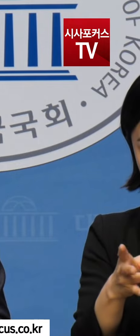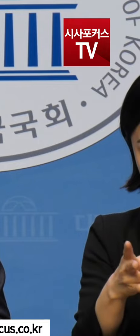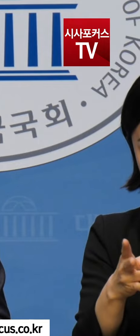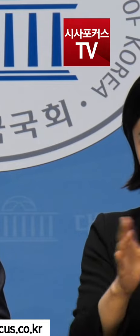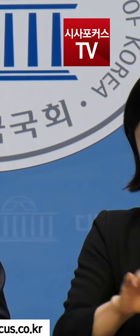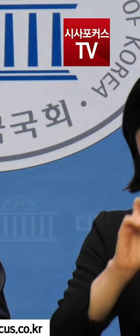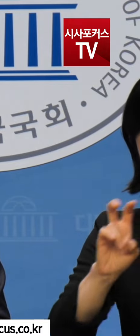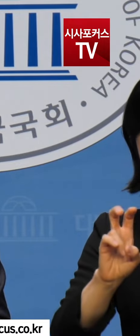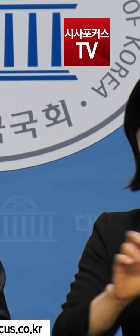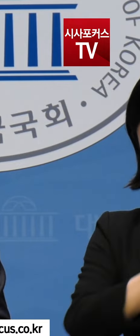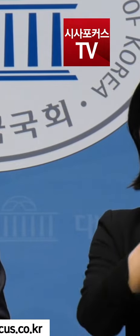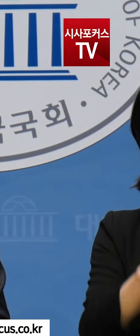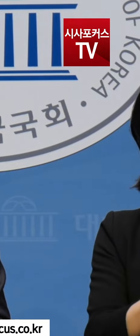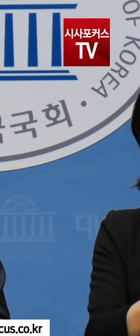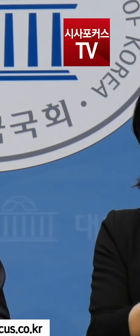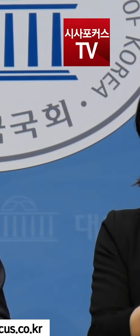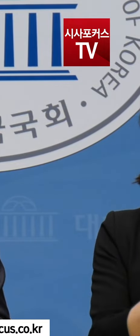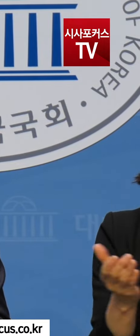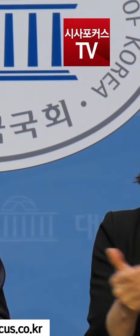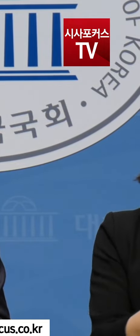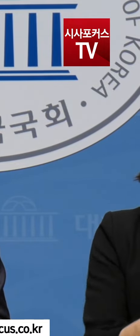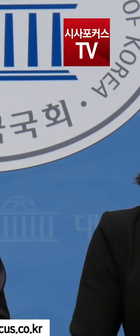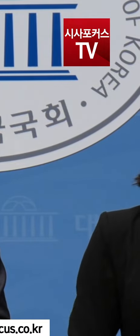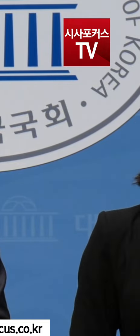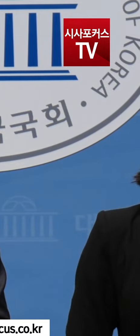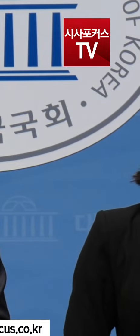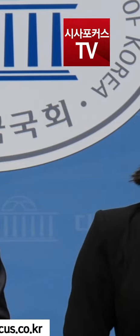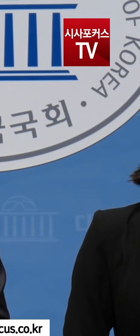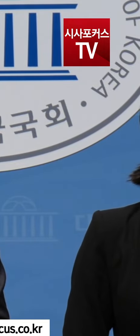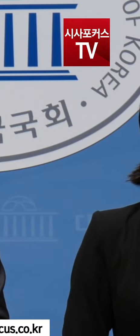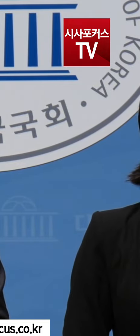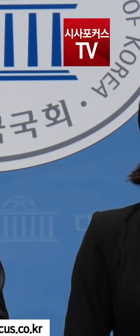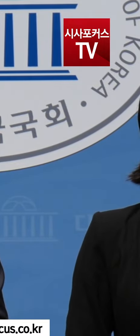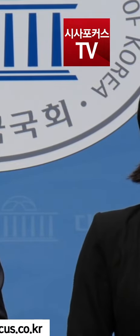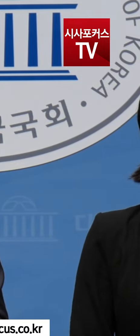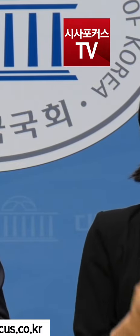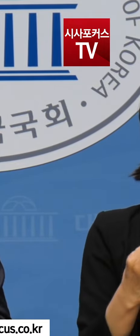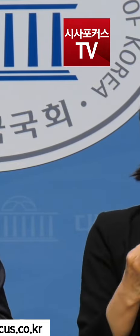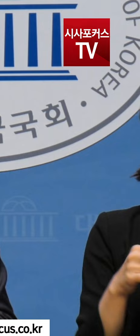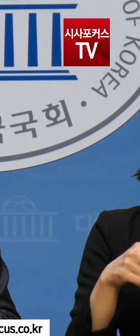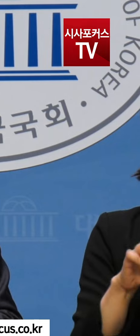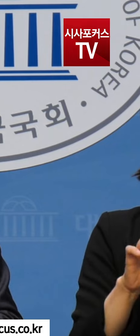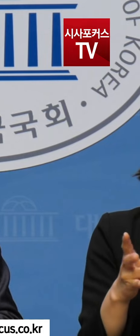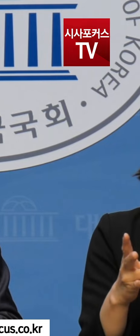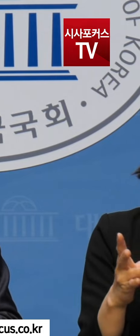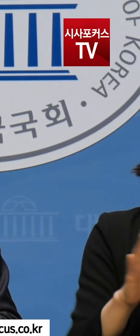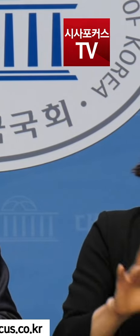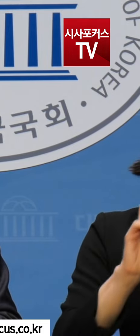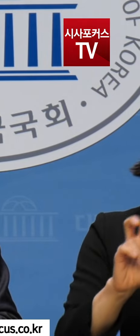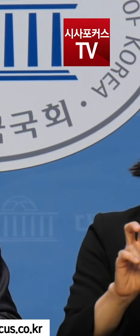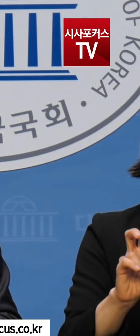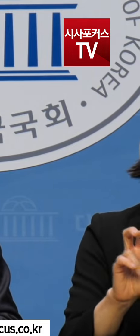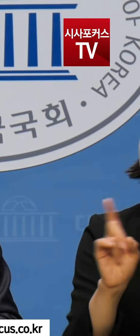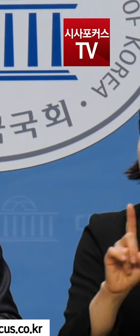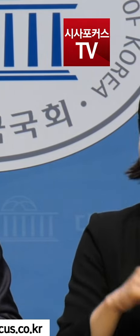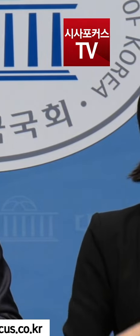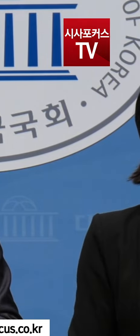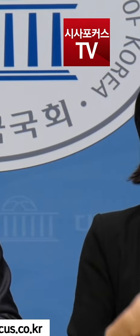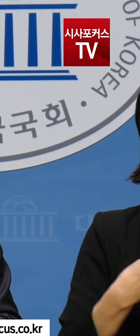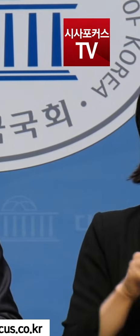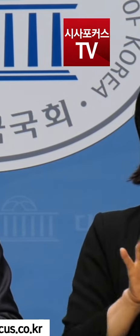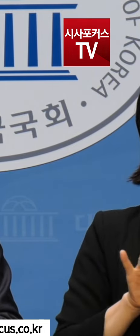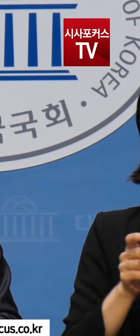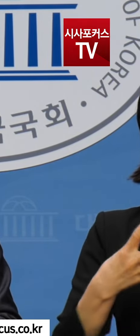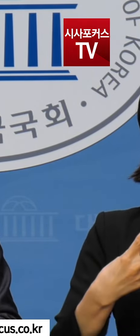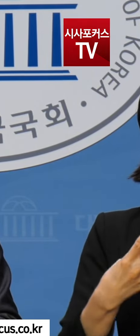인식할 수 있는 라벨지 생산을 위탁했습니다. 조폐공사는 나라장터를 통해 새로민세, 무궁화인세에게 라벨지 20억 장 생산을